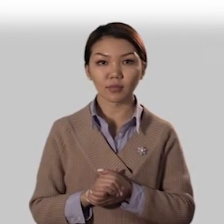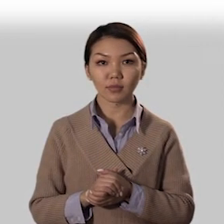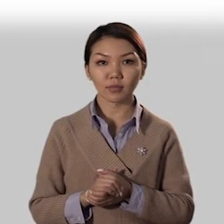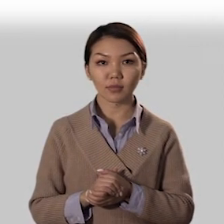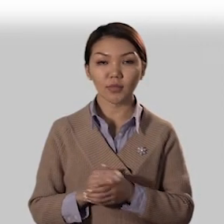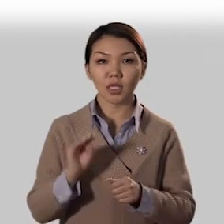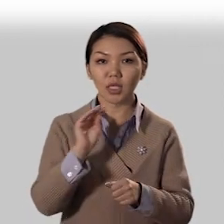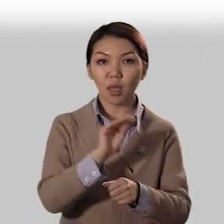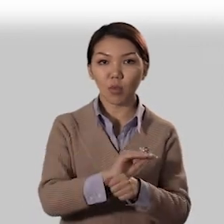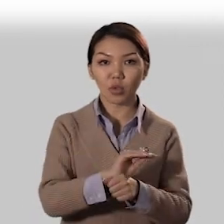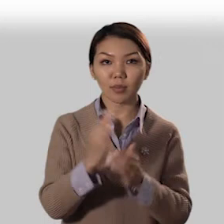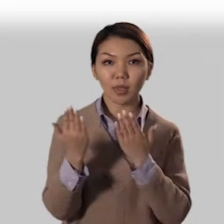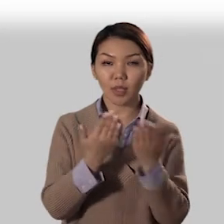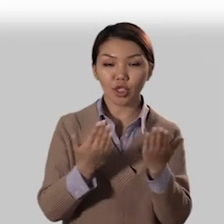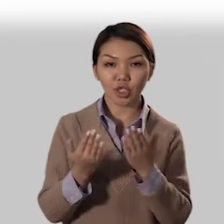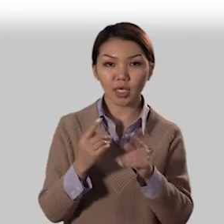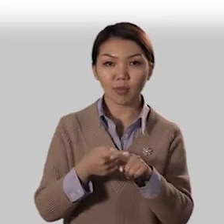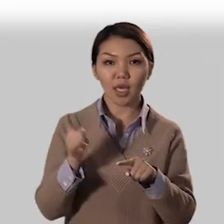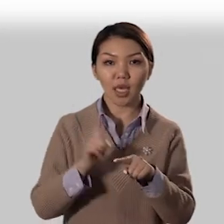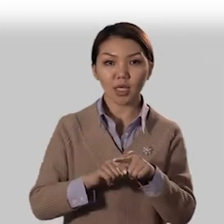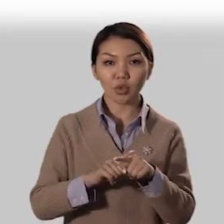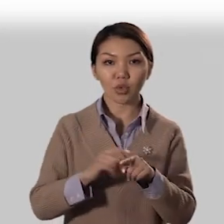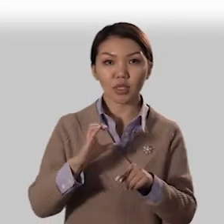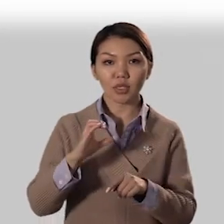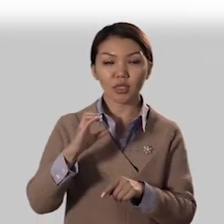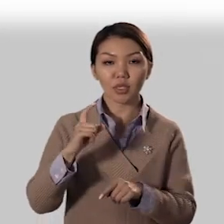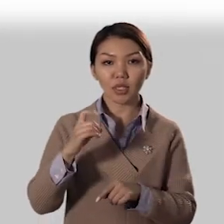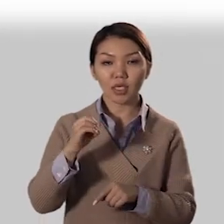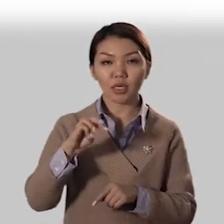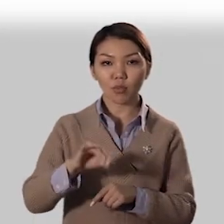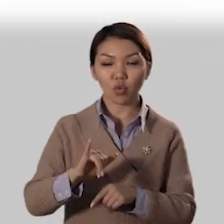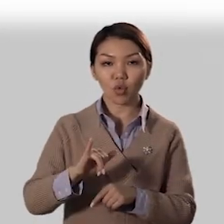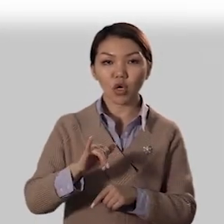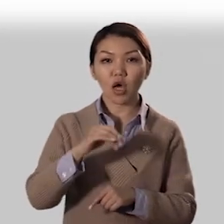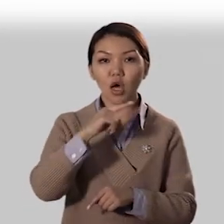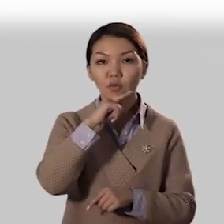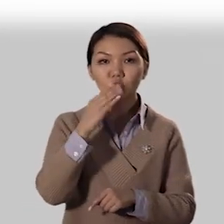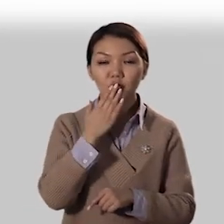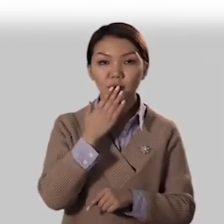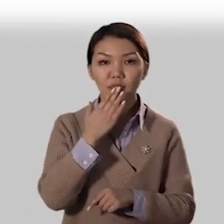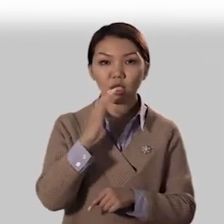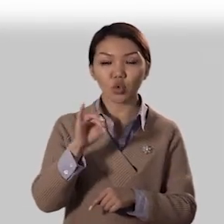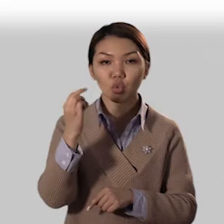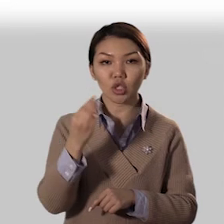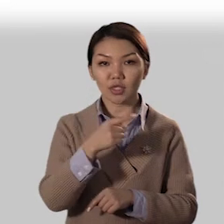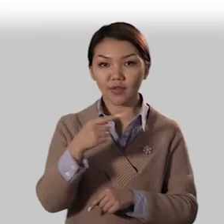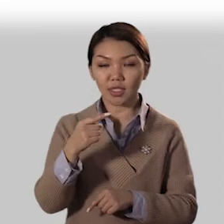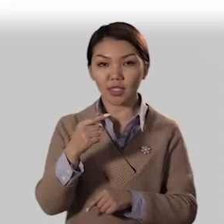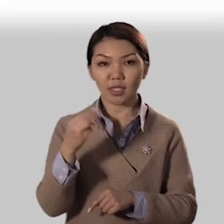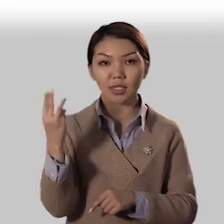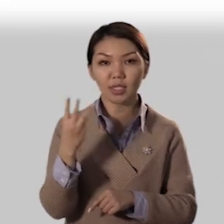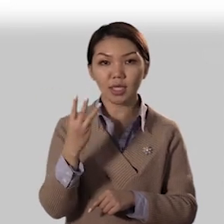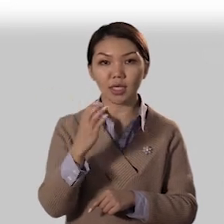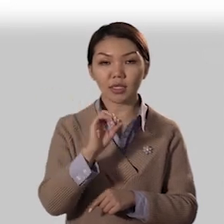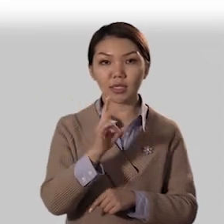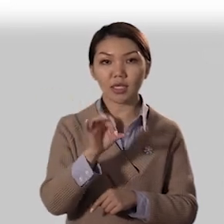дополним и прочитаем данную схему в русском языке у существительных 3 склонения к